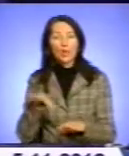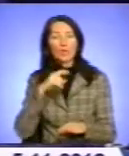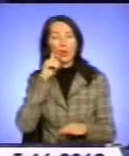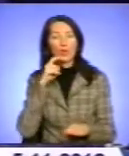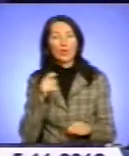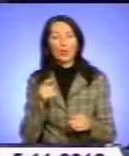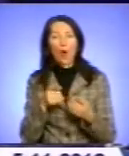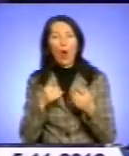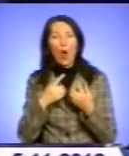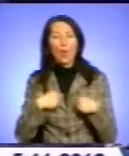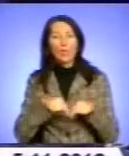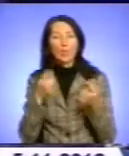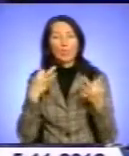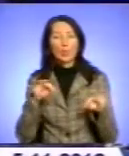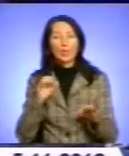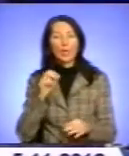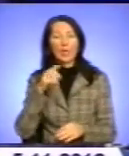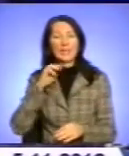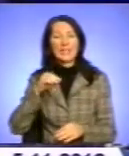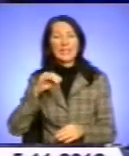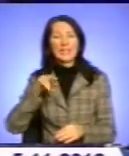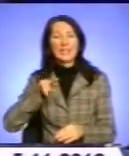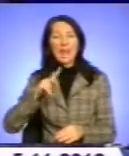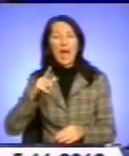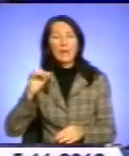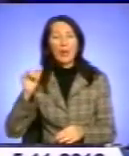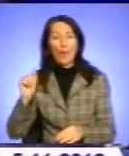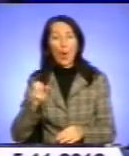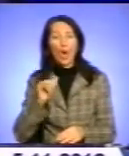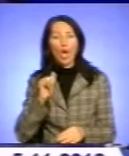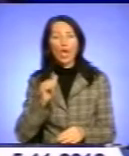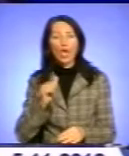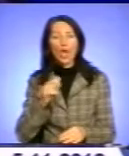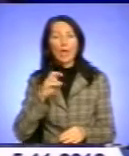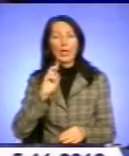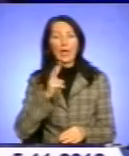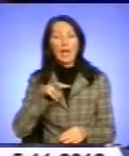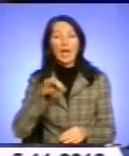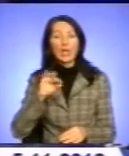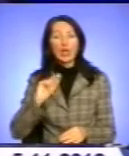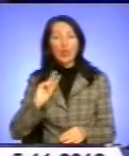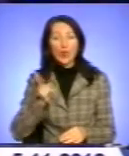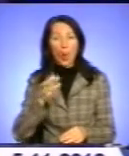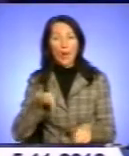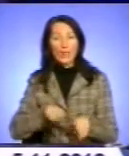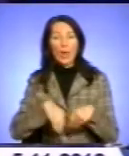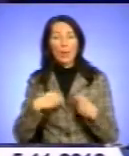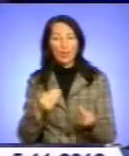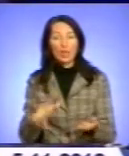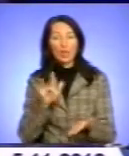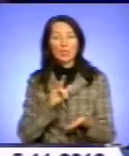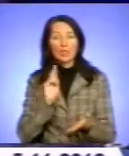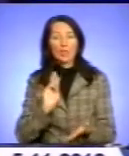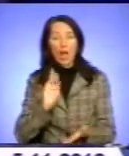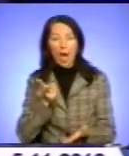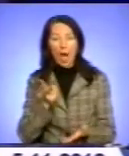Олег Тягнебок і голова партії «Удар» Віталій Кличко та передали до Центральної виборчої комісії. Арсеній Яценюк зазначив,